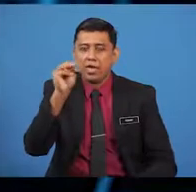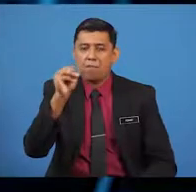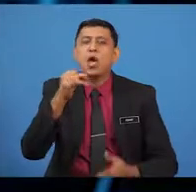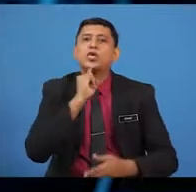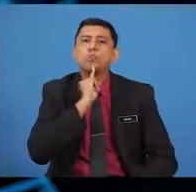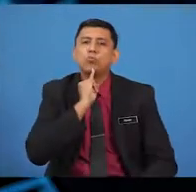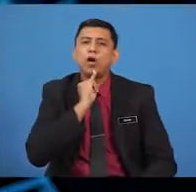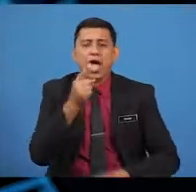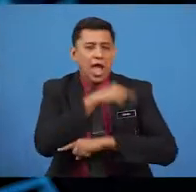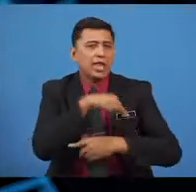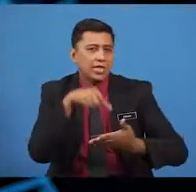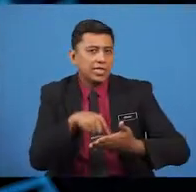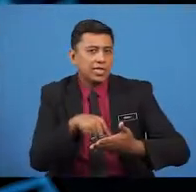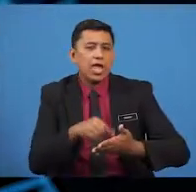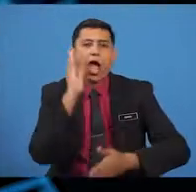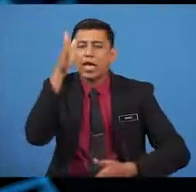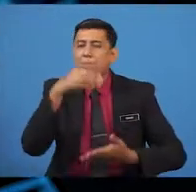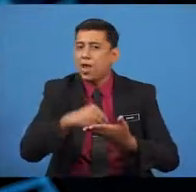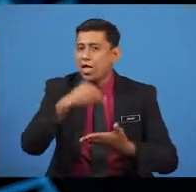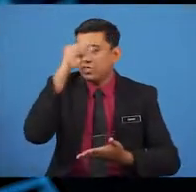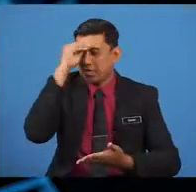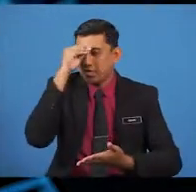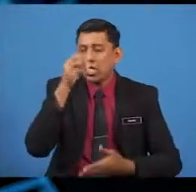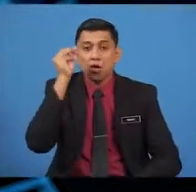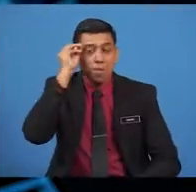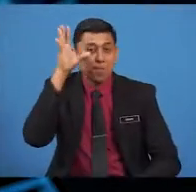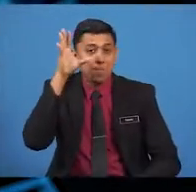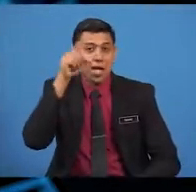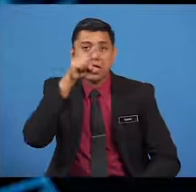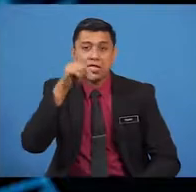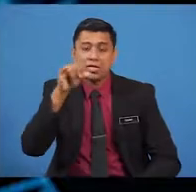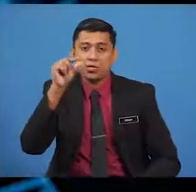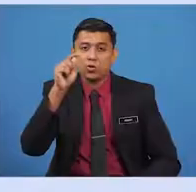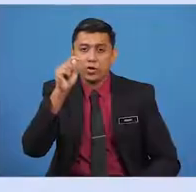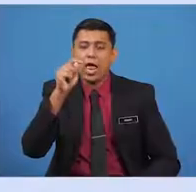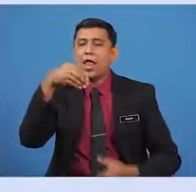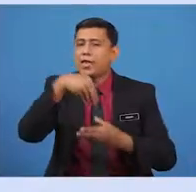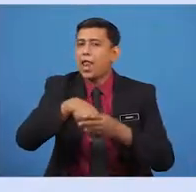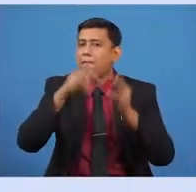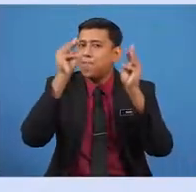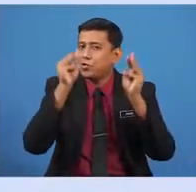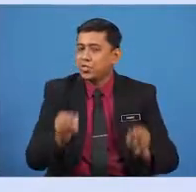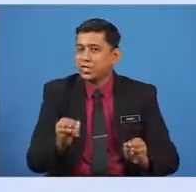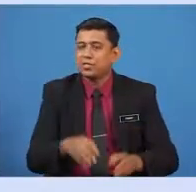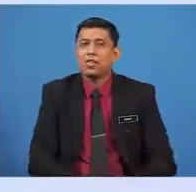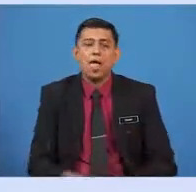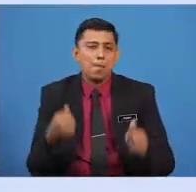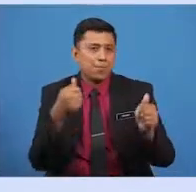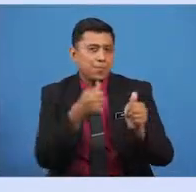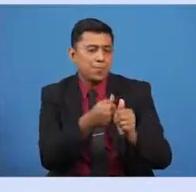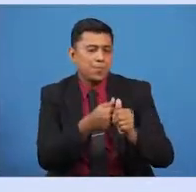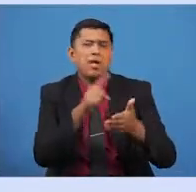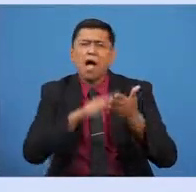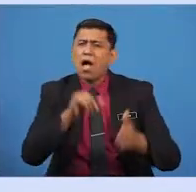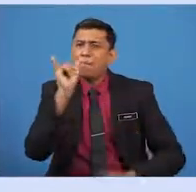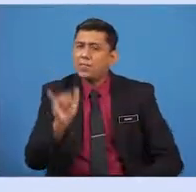Hari inilah kita akan belajar perkembangan zigot dalam manusia. Berikut adalah apa